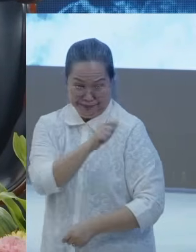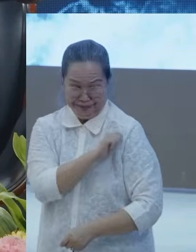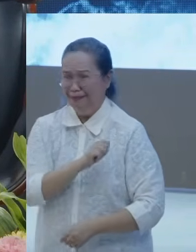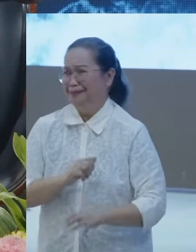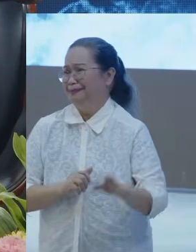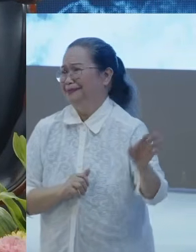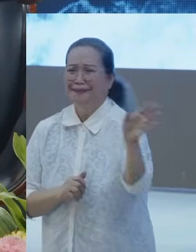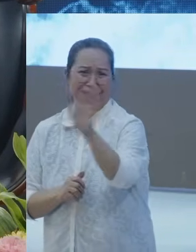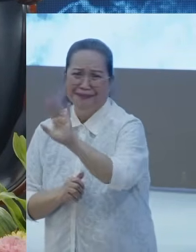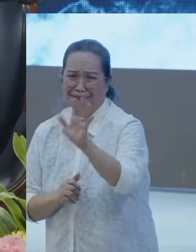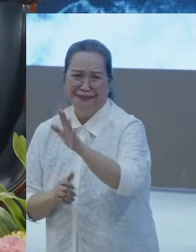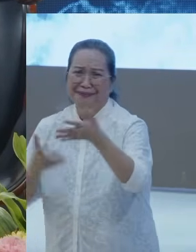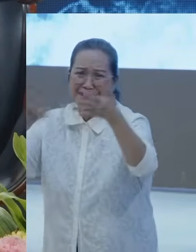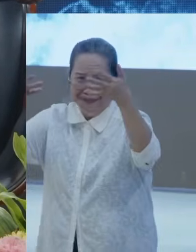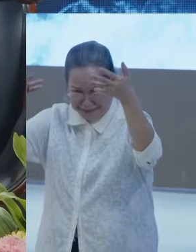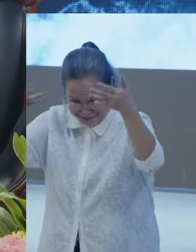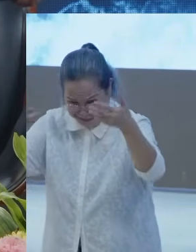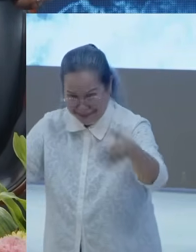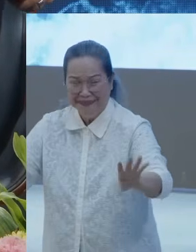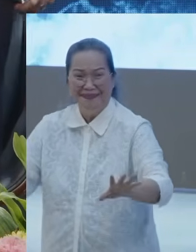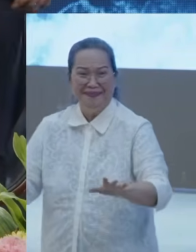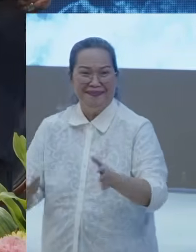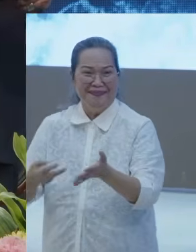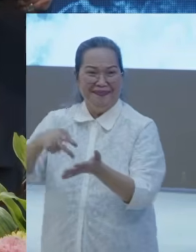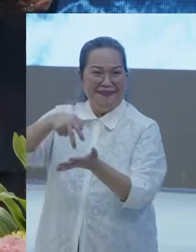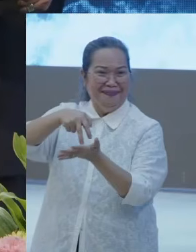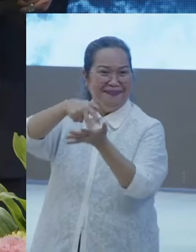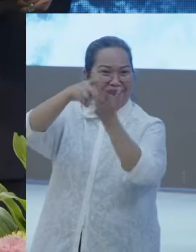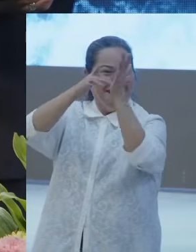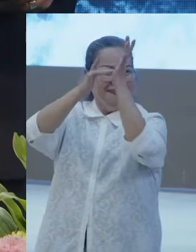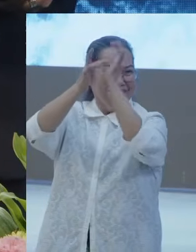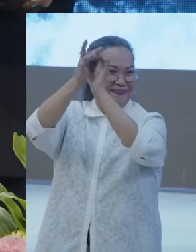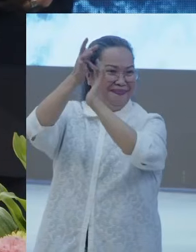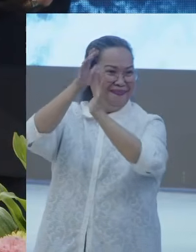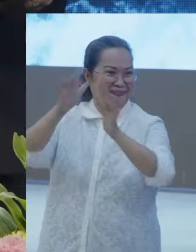At ang tanda nito ay ang kanyang pagkabuhay na maguli. Alam niyo kung bakit?